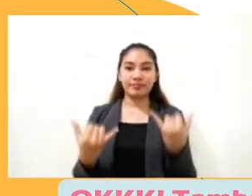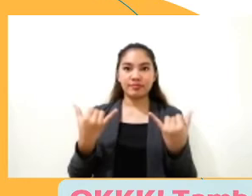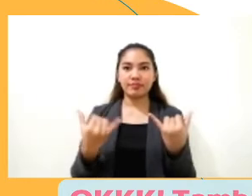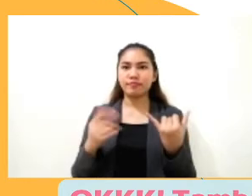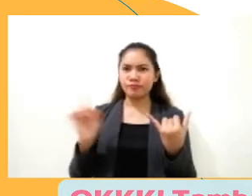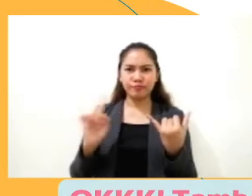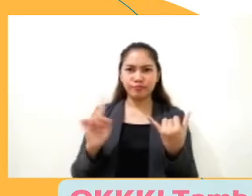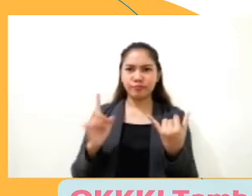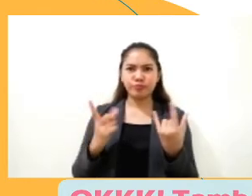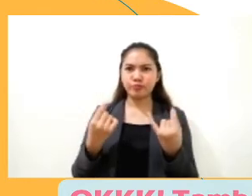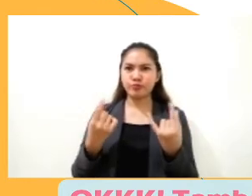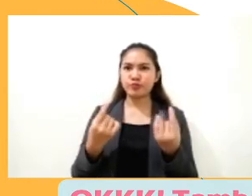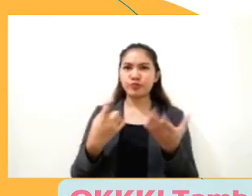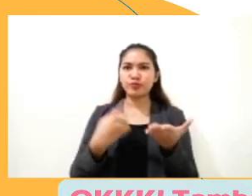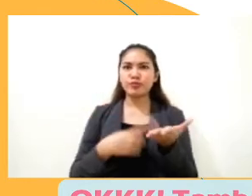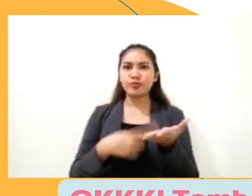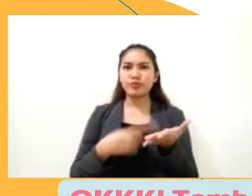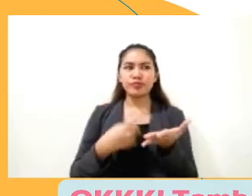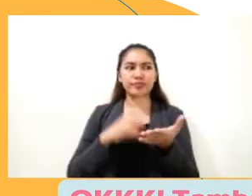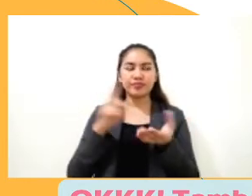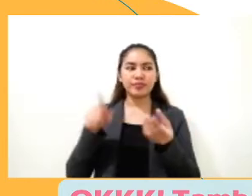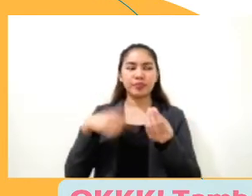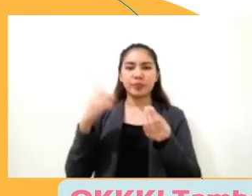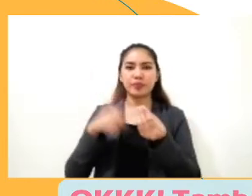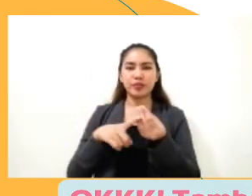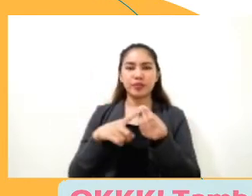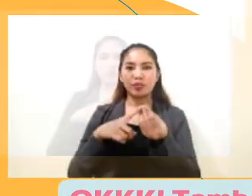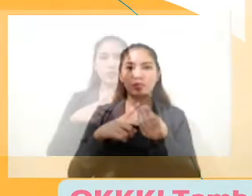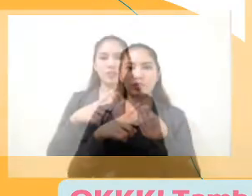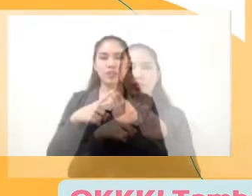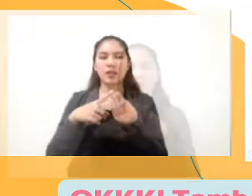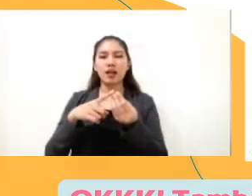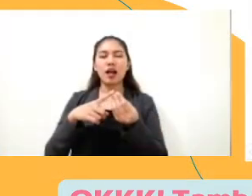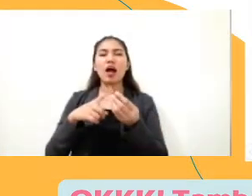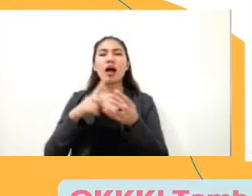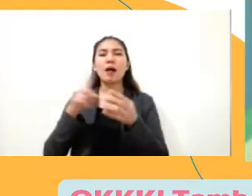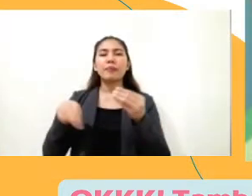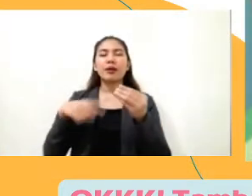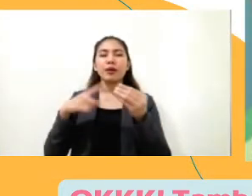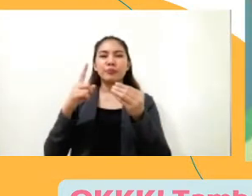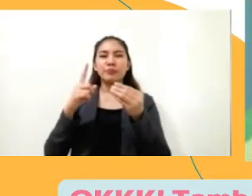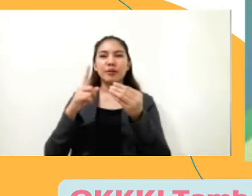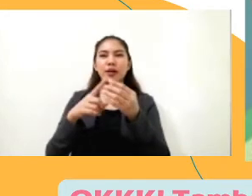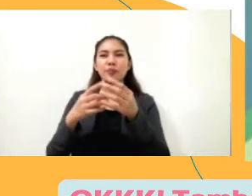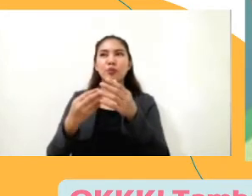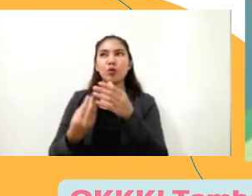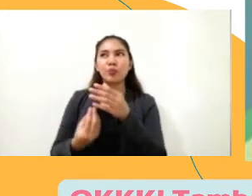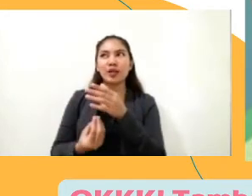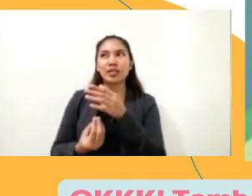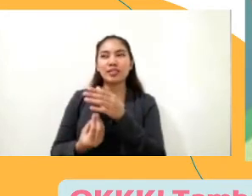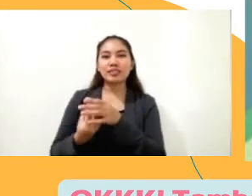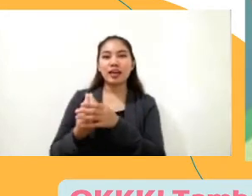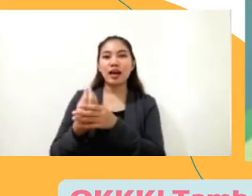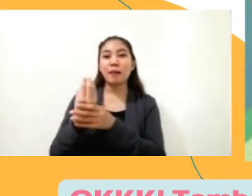ating pag-uusapan ngayon ay ang pagyabong. Ah, ayun, nakita ko na.